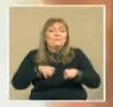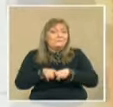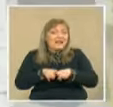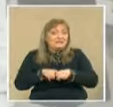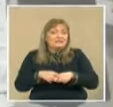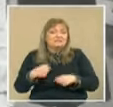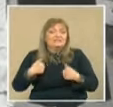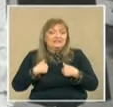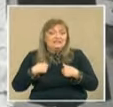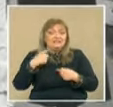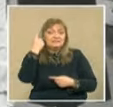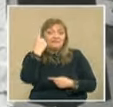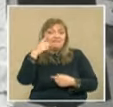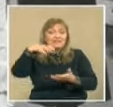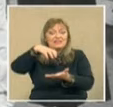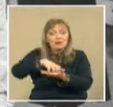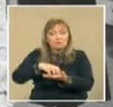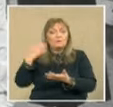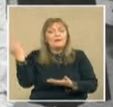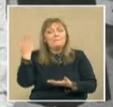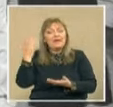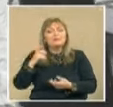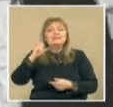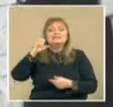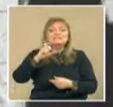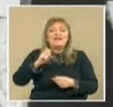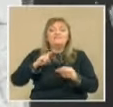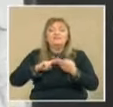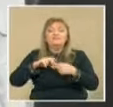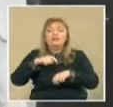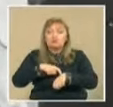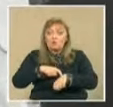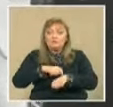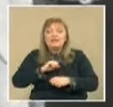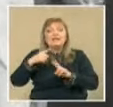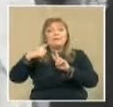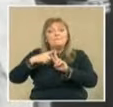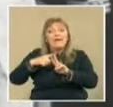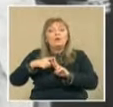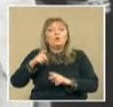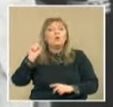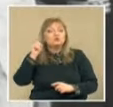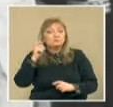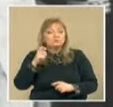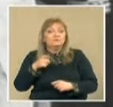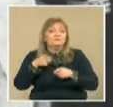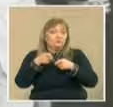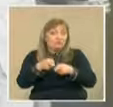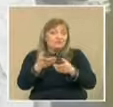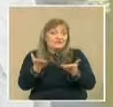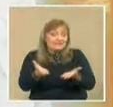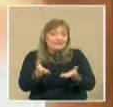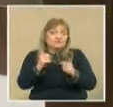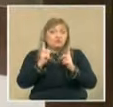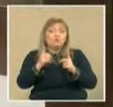че ние сме в една група, бяхме с Стефан Вълдобрев и Пенко Господинов. Това са тези, които публиката